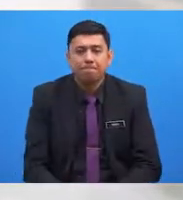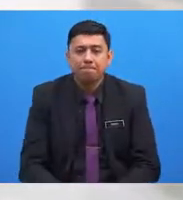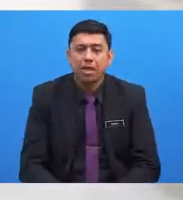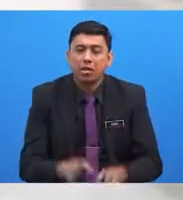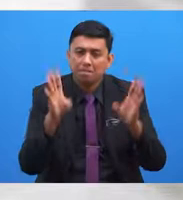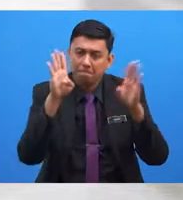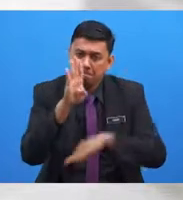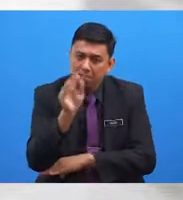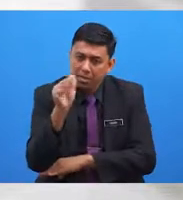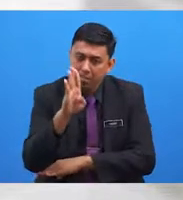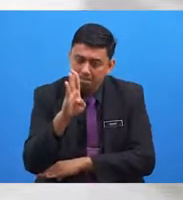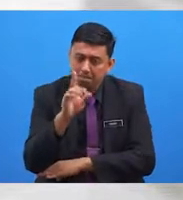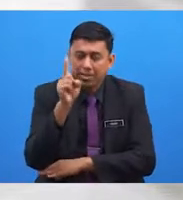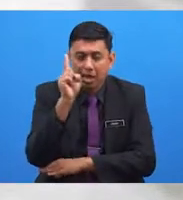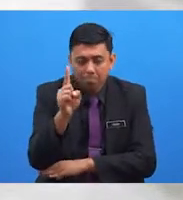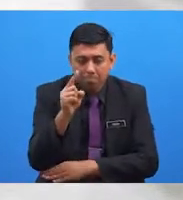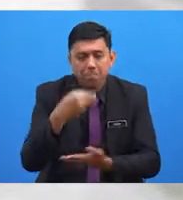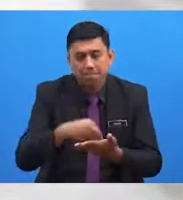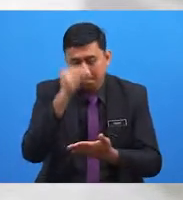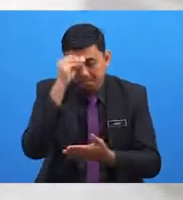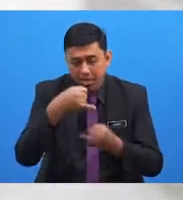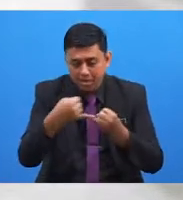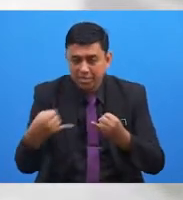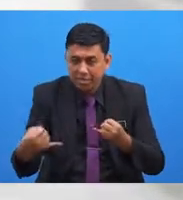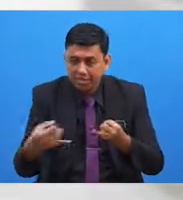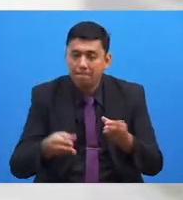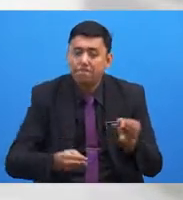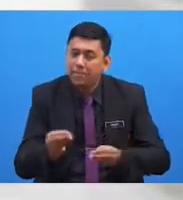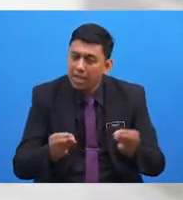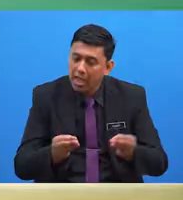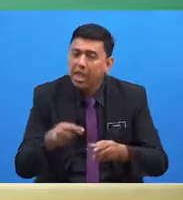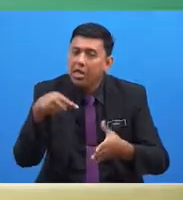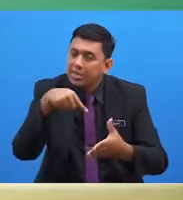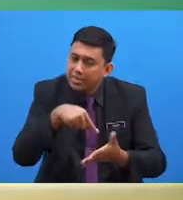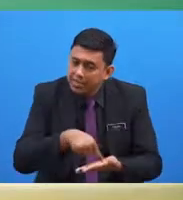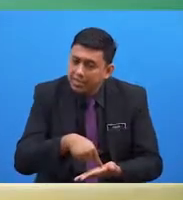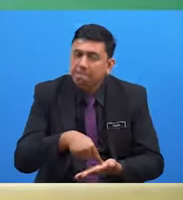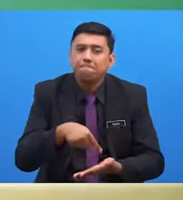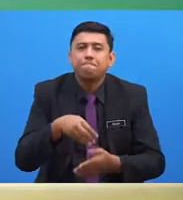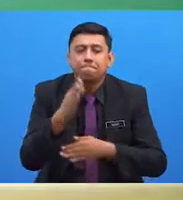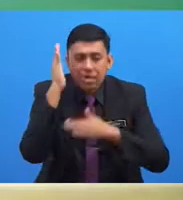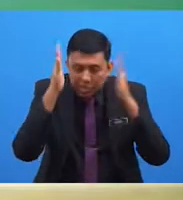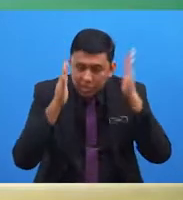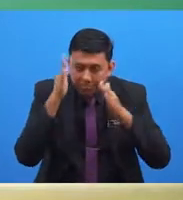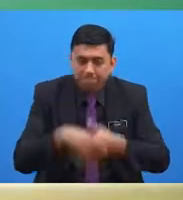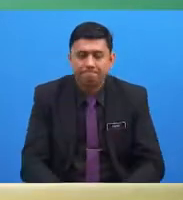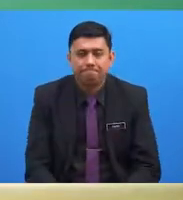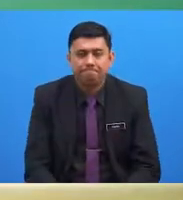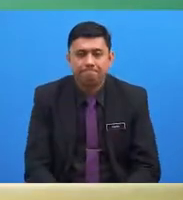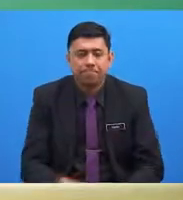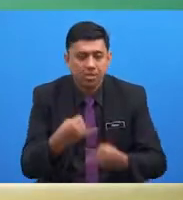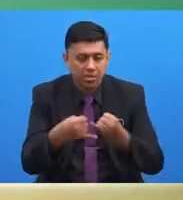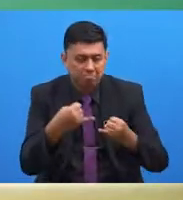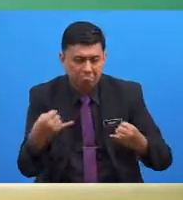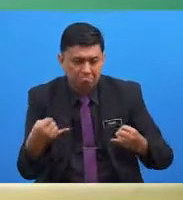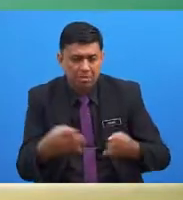pertama yang telah anda pelajari iaitu jenis perniagaan di Malaysia. Terdapat banyak perbezaan di antara jenis